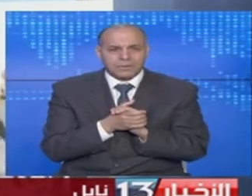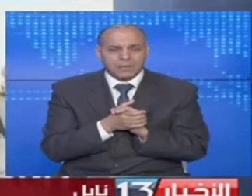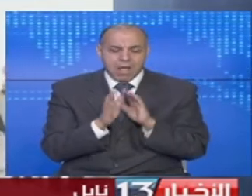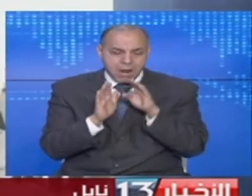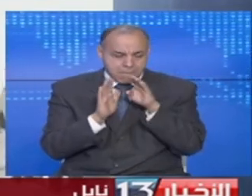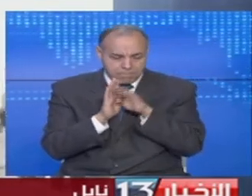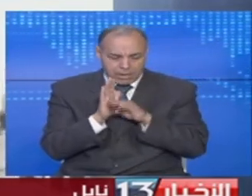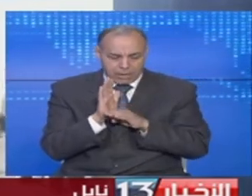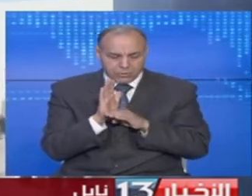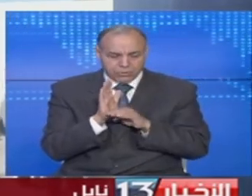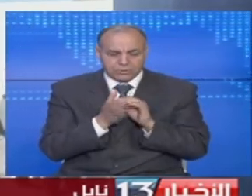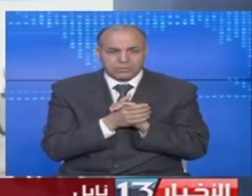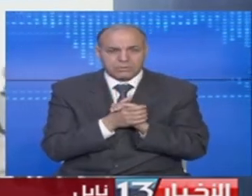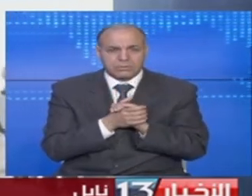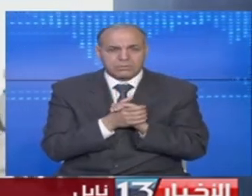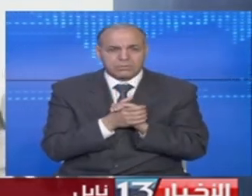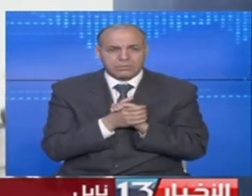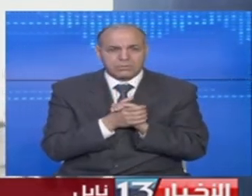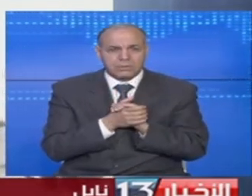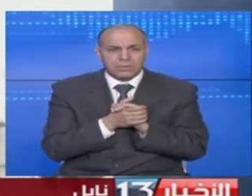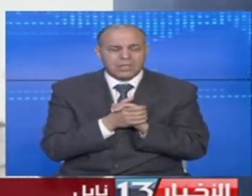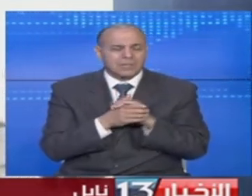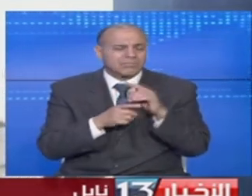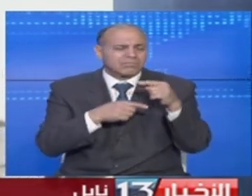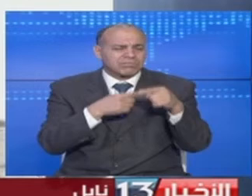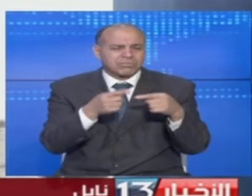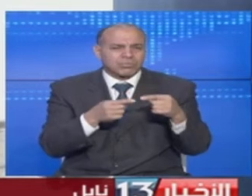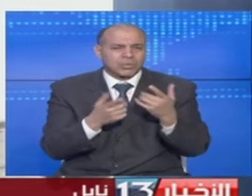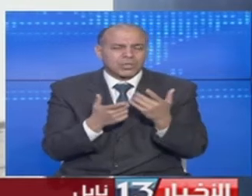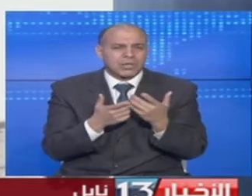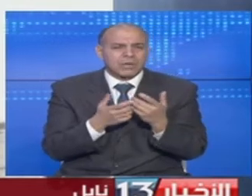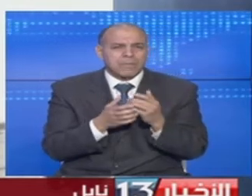البروجرام سري برشا، ولا كل